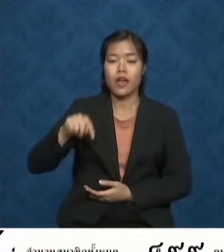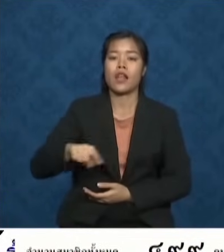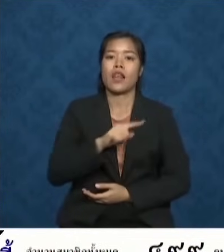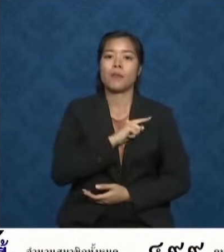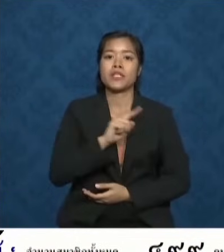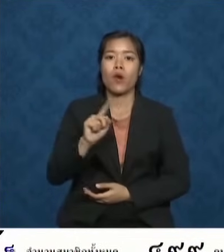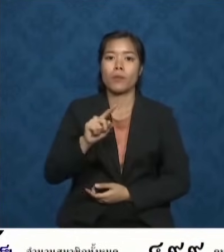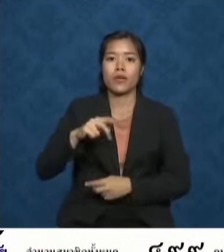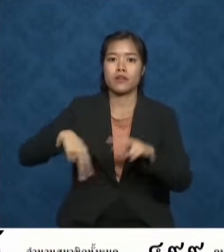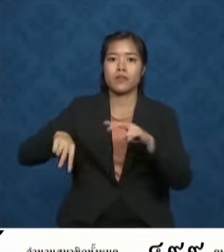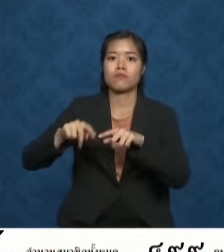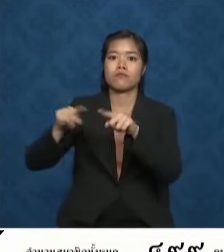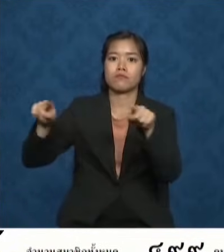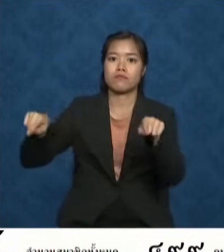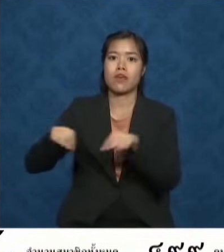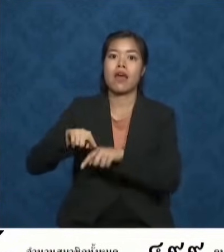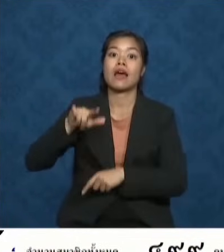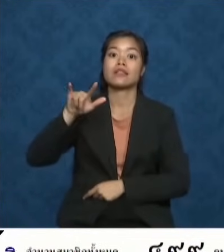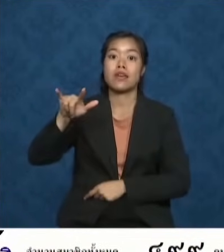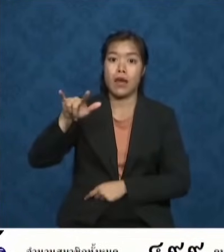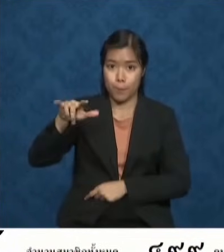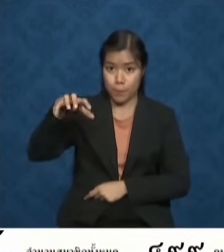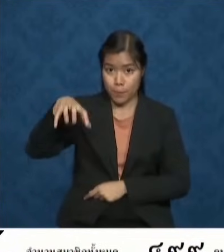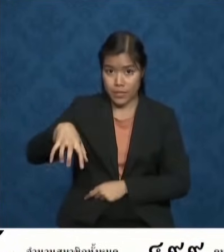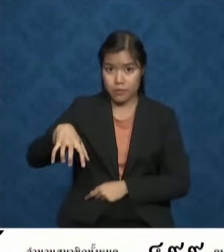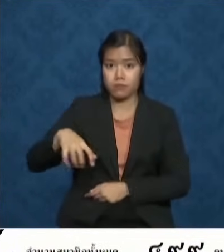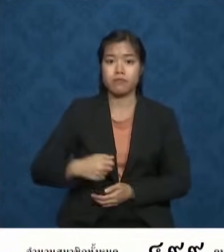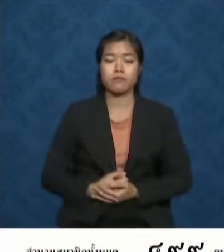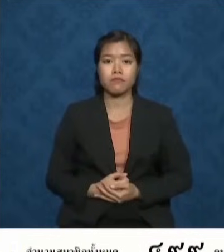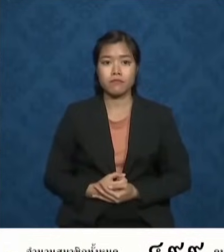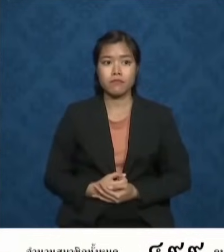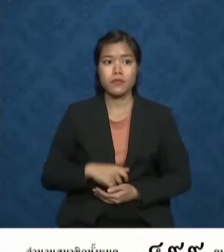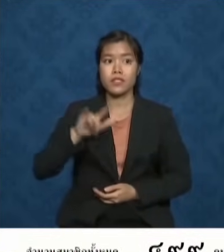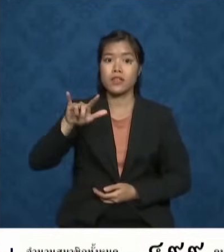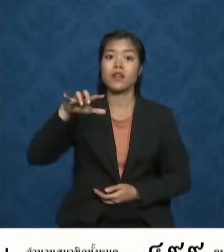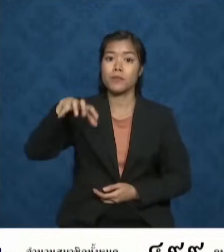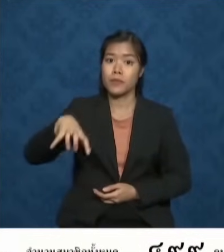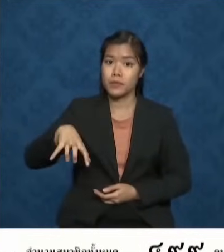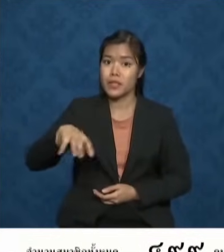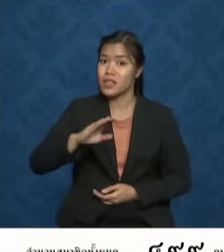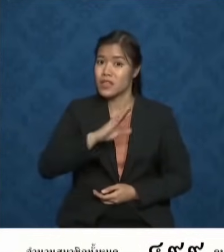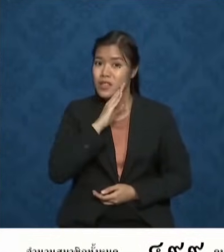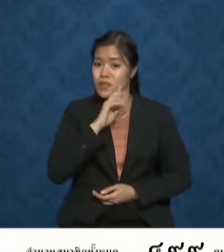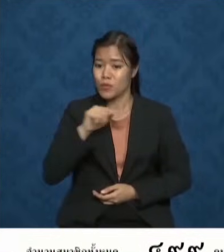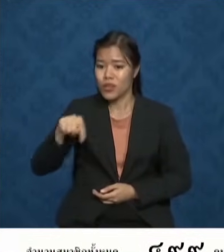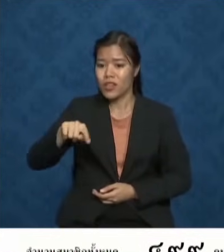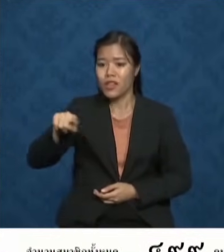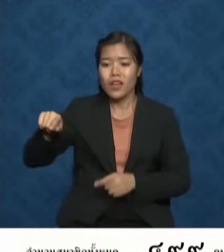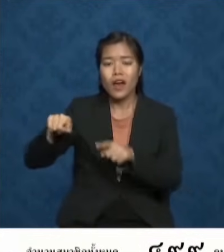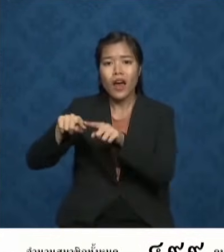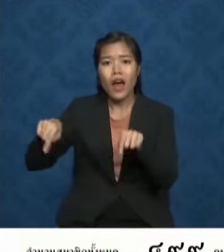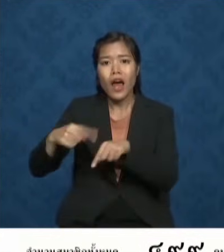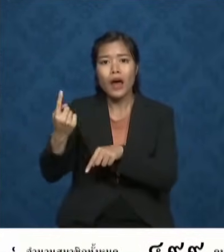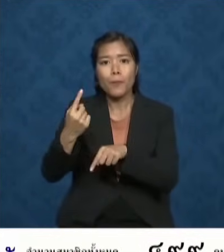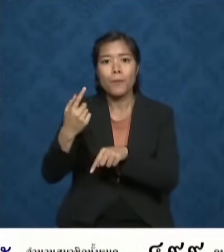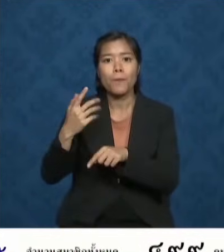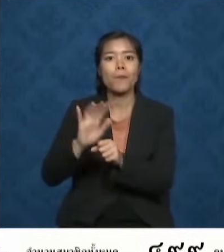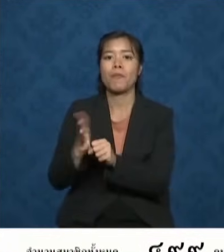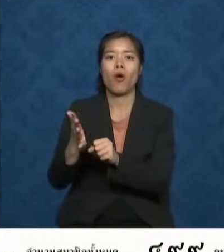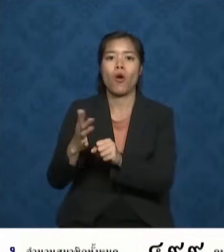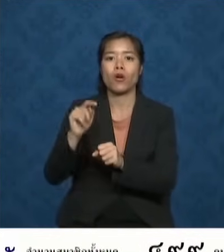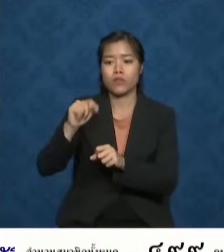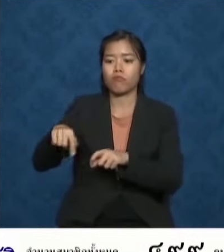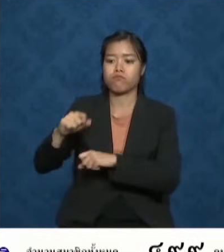บินสนามบินแห่งเดียวไม่พอนะถ้ามันไม่พอคุณต้องทำแห่งที่สองกองทัพเ